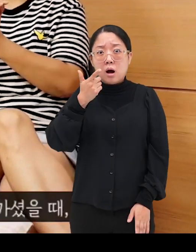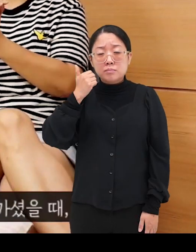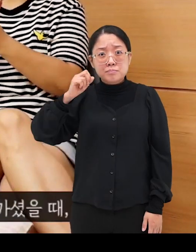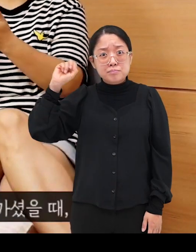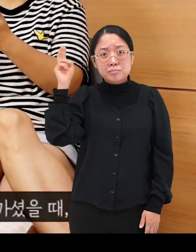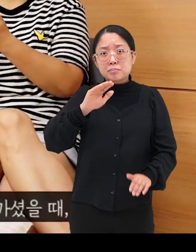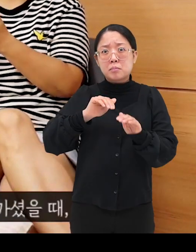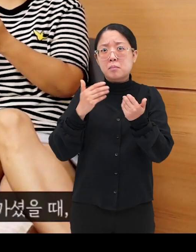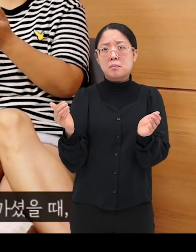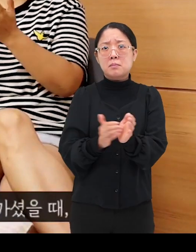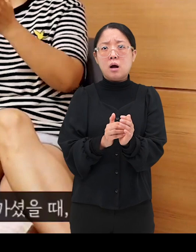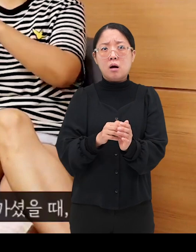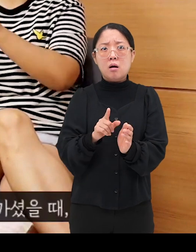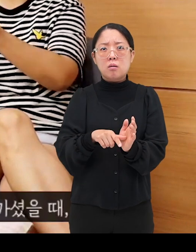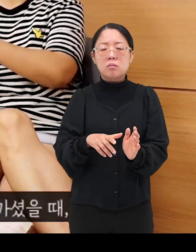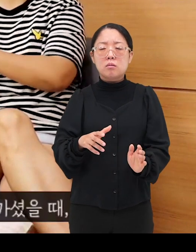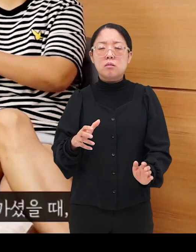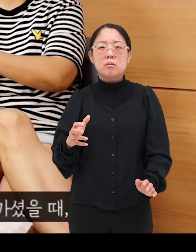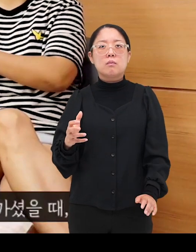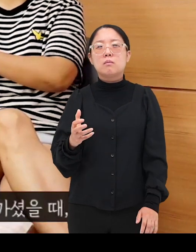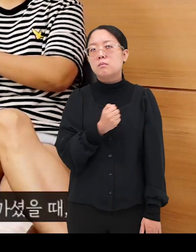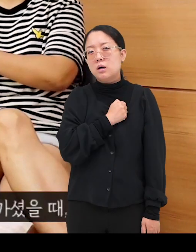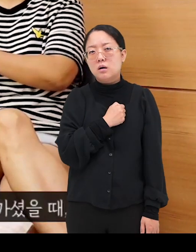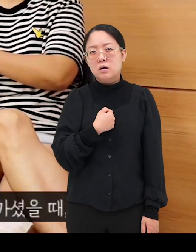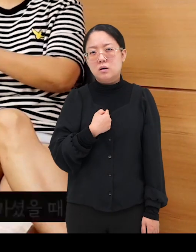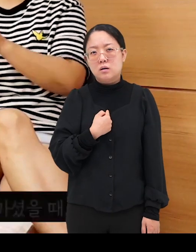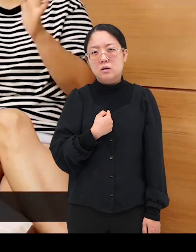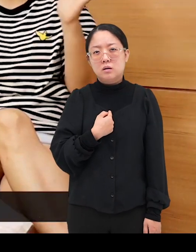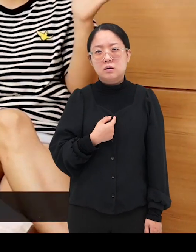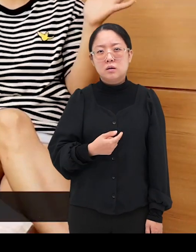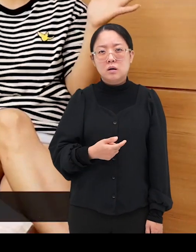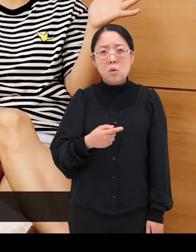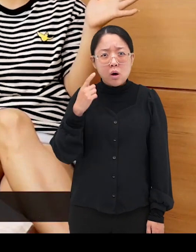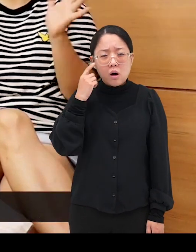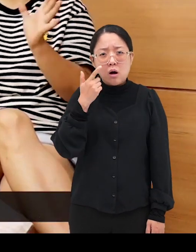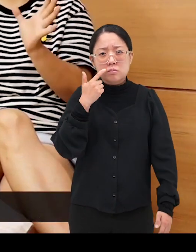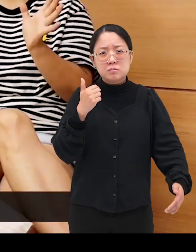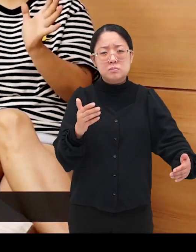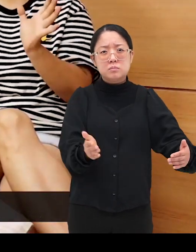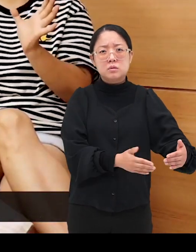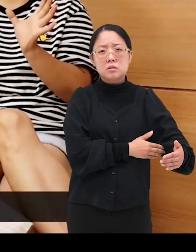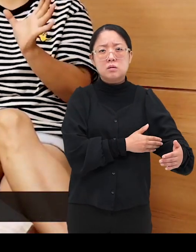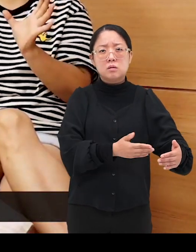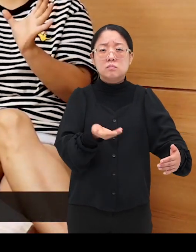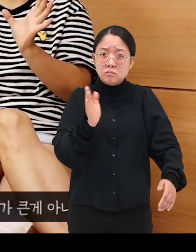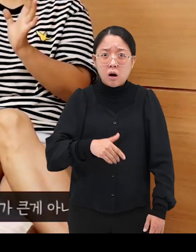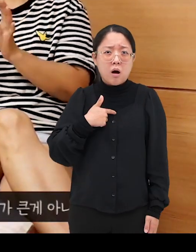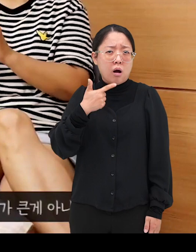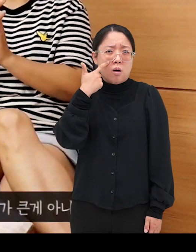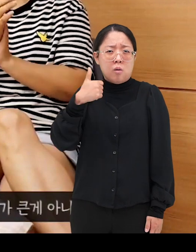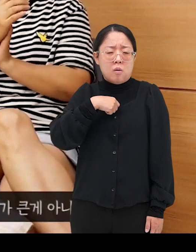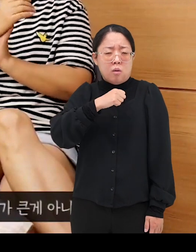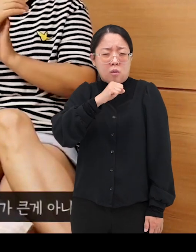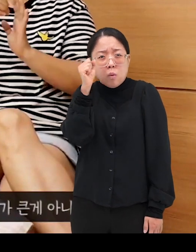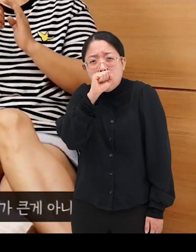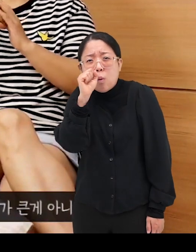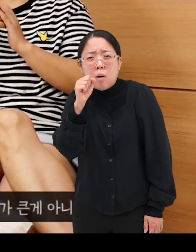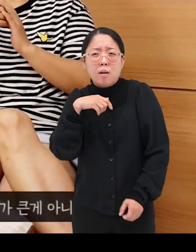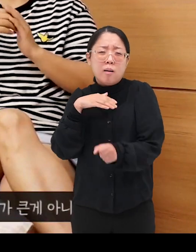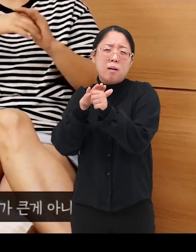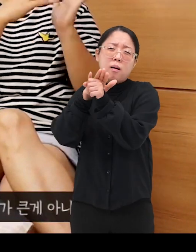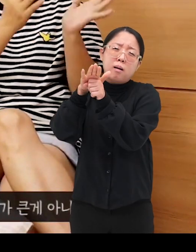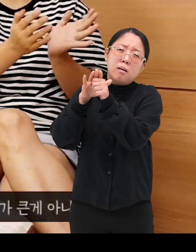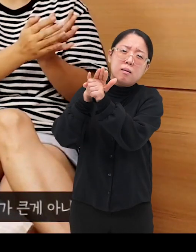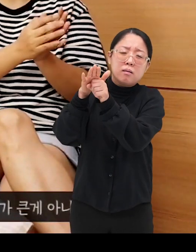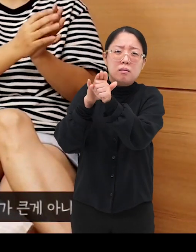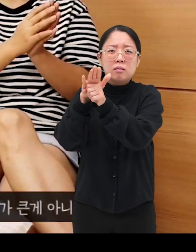이제 제가 아이를 낳고 아빠가 이제 갑자기 돌아가셨을 때 그게 너무 컸어요. 아빠의 빈자리가. 근데 그 아빠가 뭐 아빠를